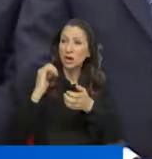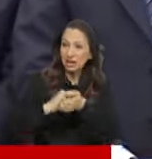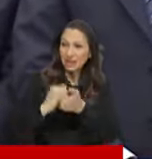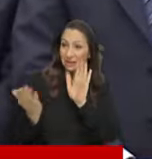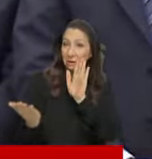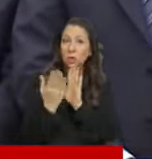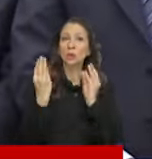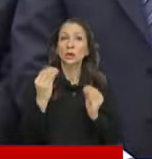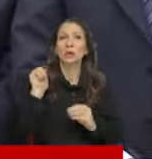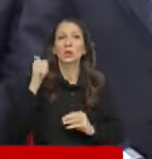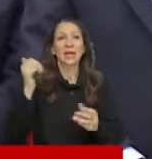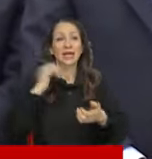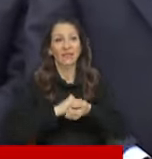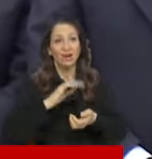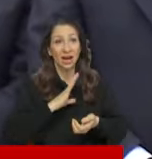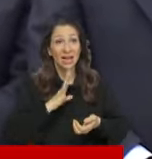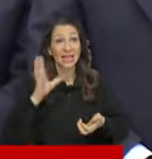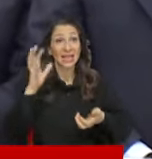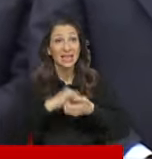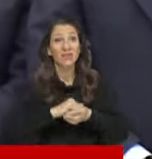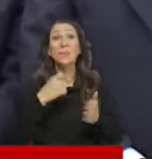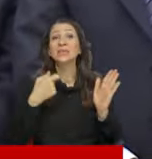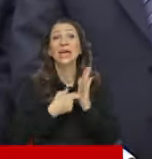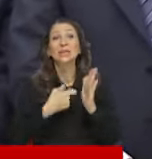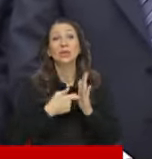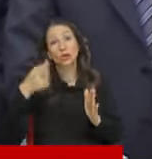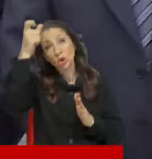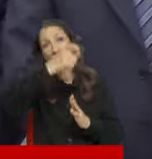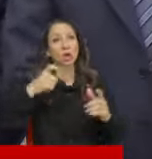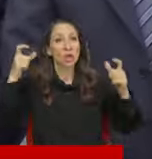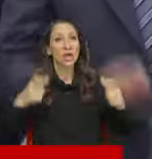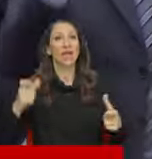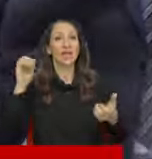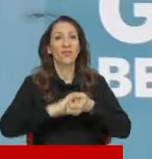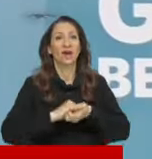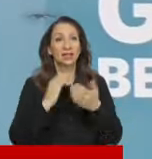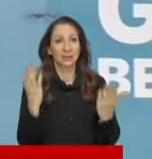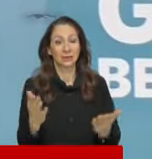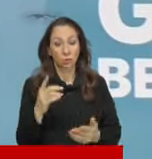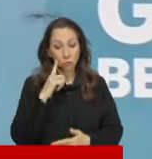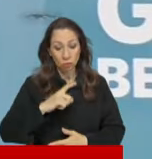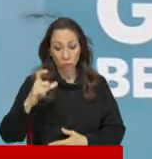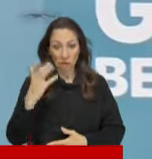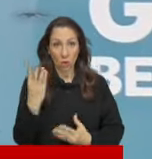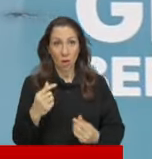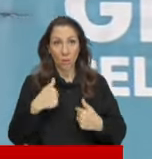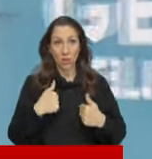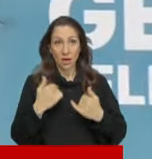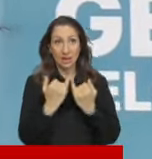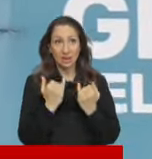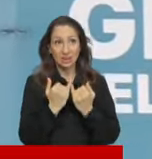güzel günlerin ittifakı var ittifakımız adı Türkiye ittifakı cumhurbaşkanı olarak bu